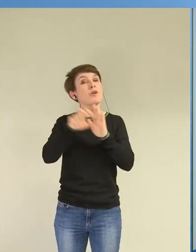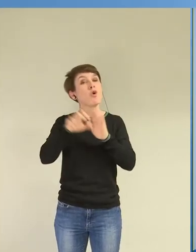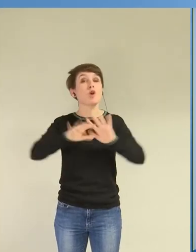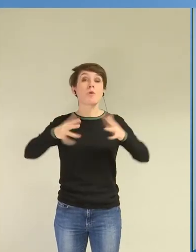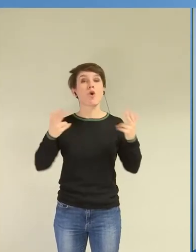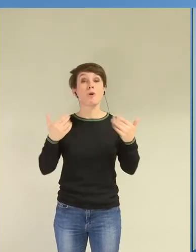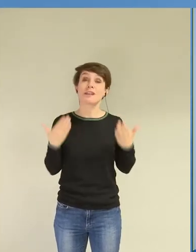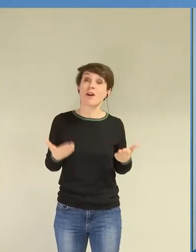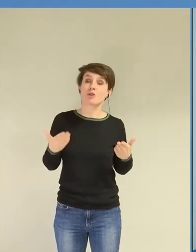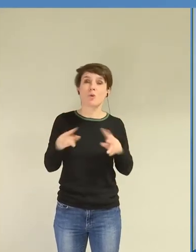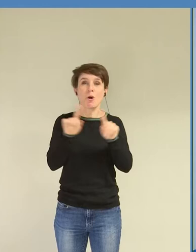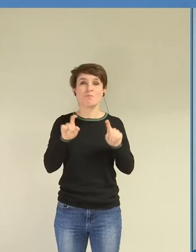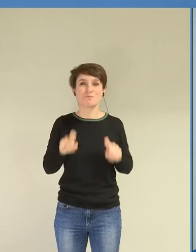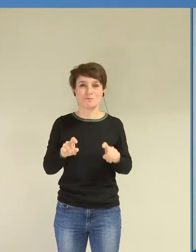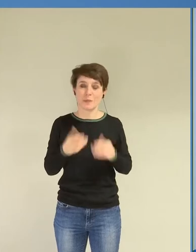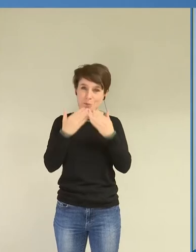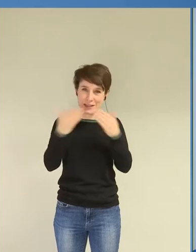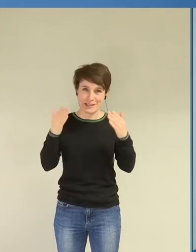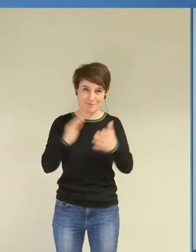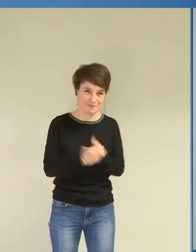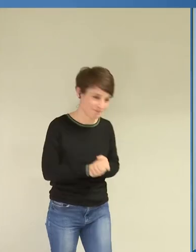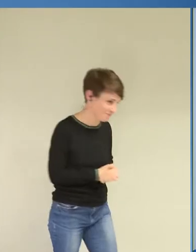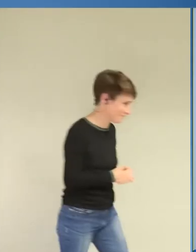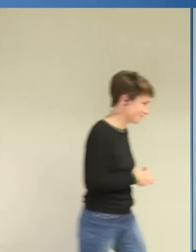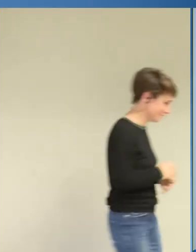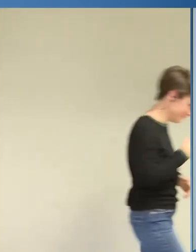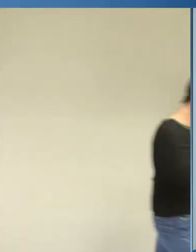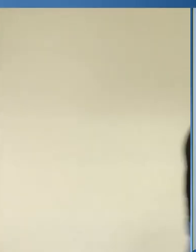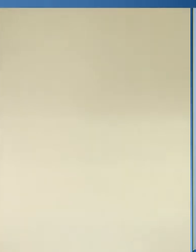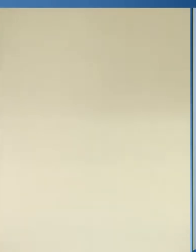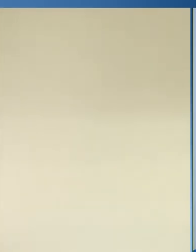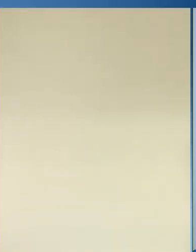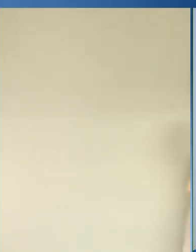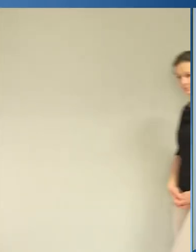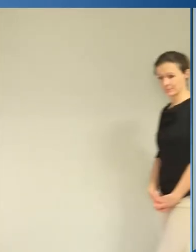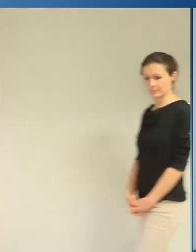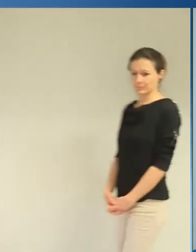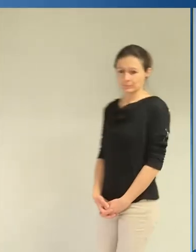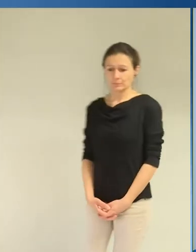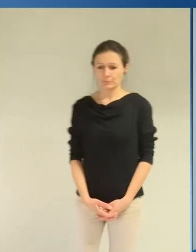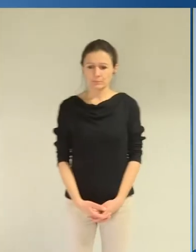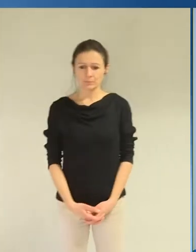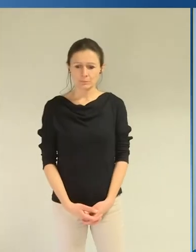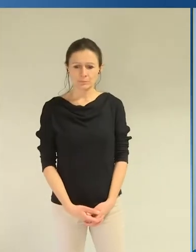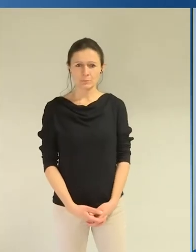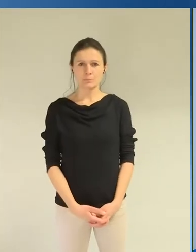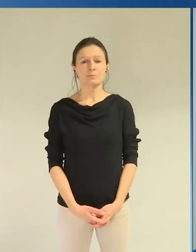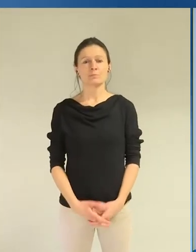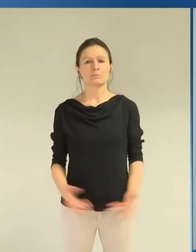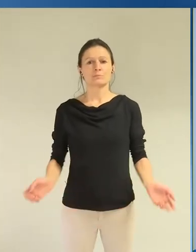je vous remercie et nous avons quatre questions orales